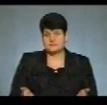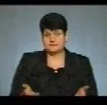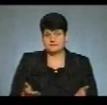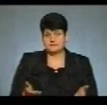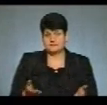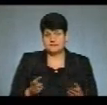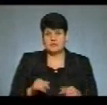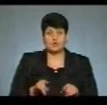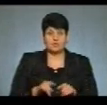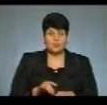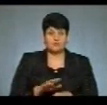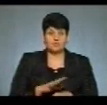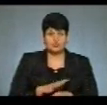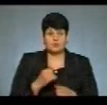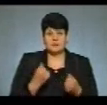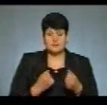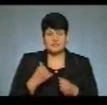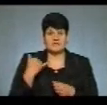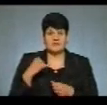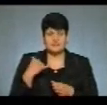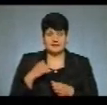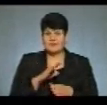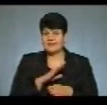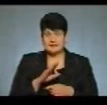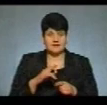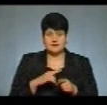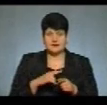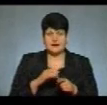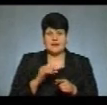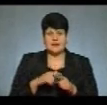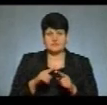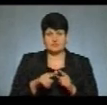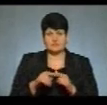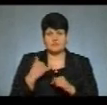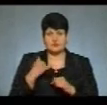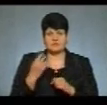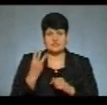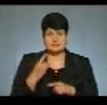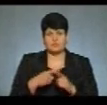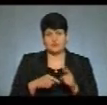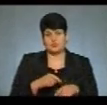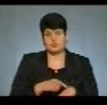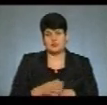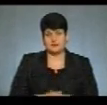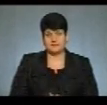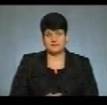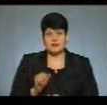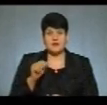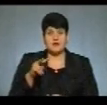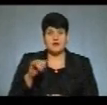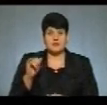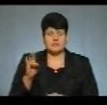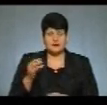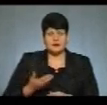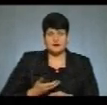І того була машина на виклику, на неекстреному виклику, 3,5 години. Аліна, яка живе на вулиці Приміській